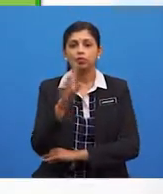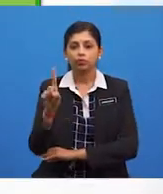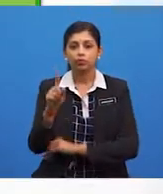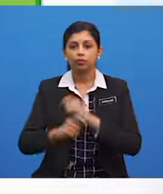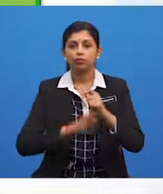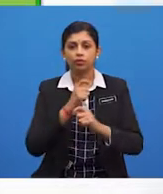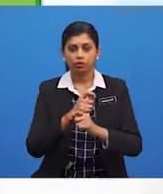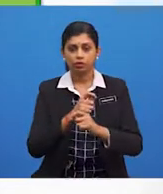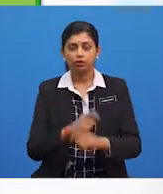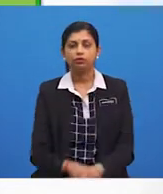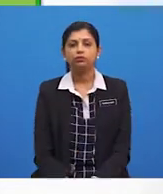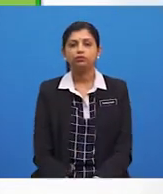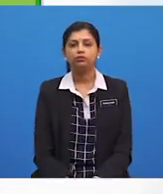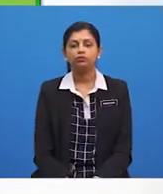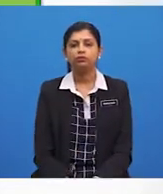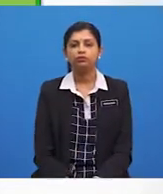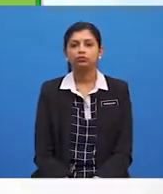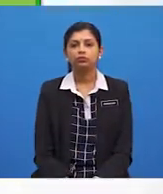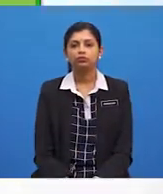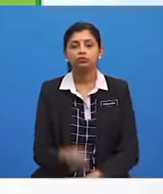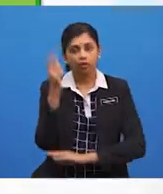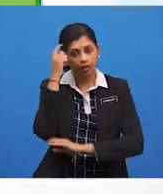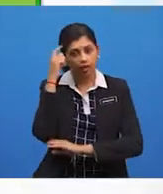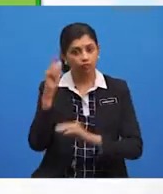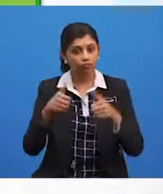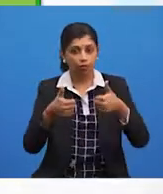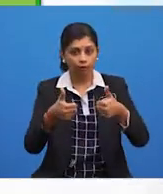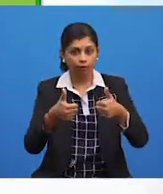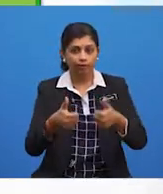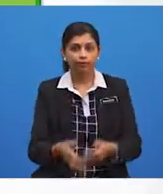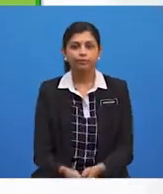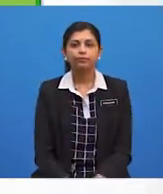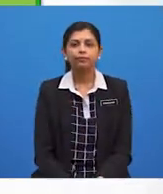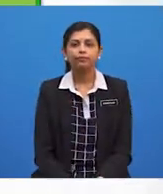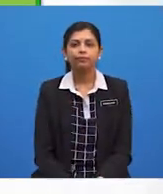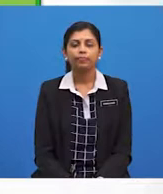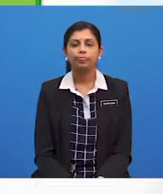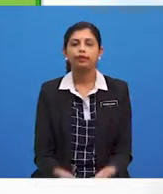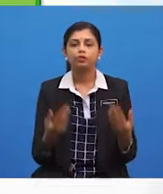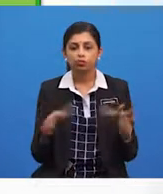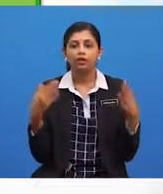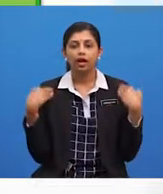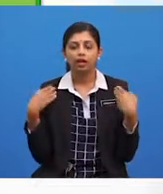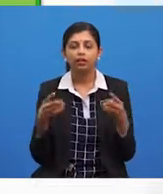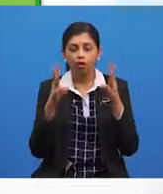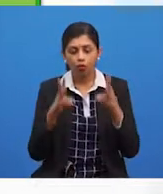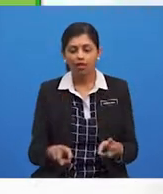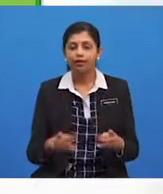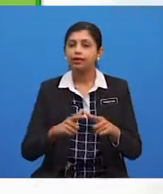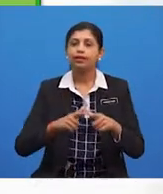mestilah berumur 21 tahun, sempurna akal dan telah